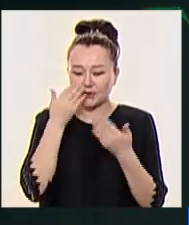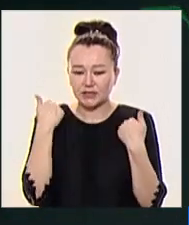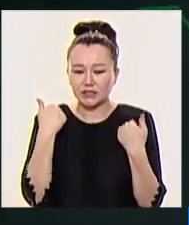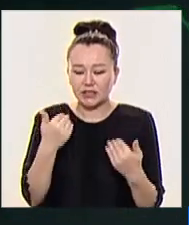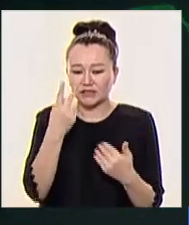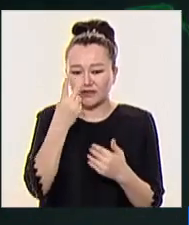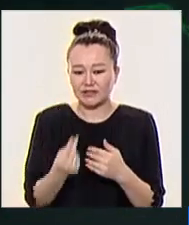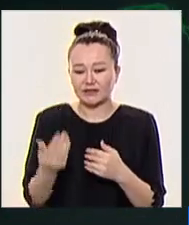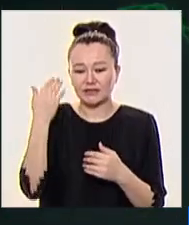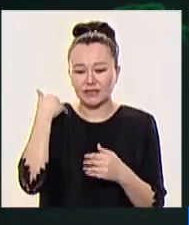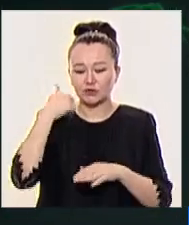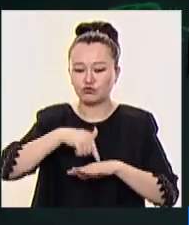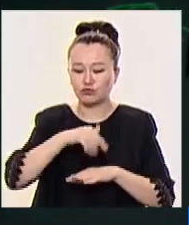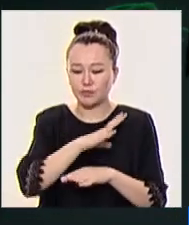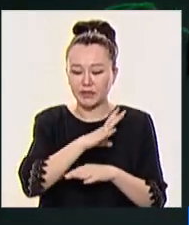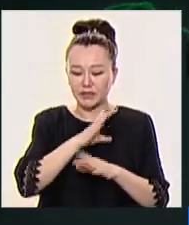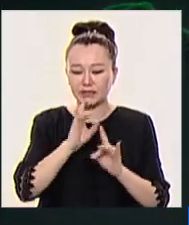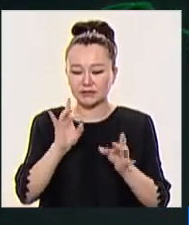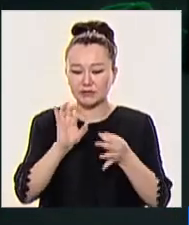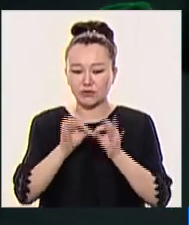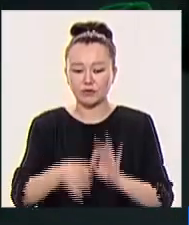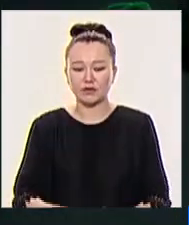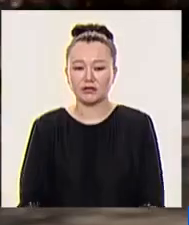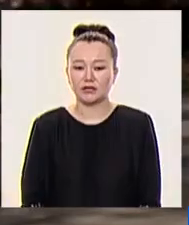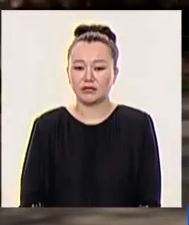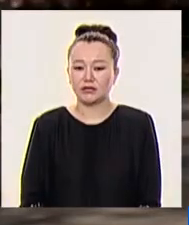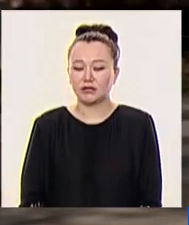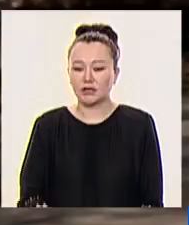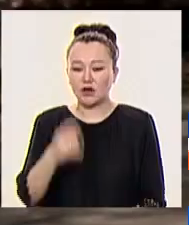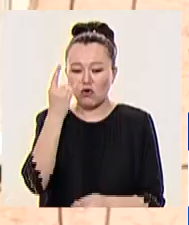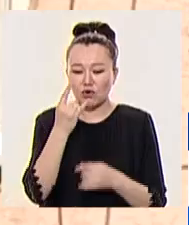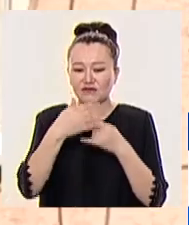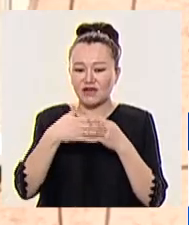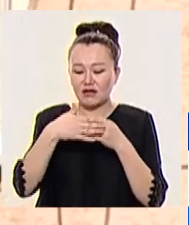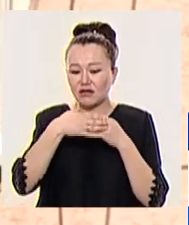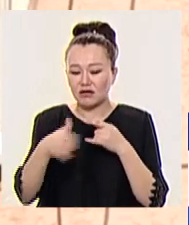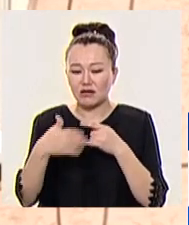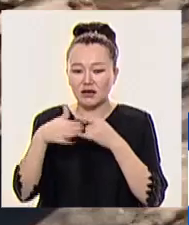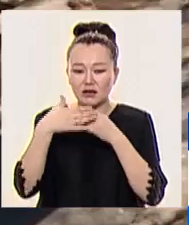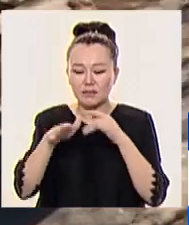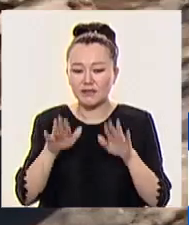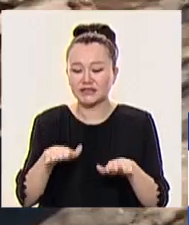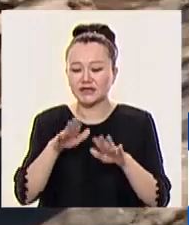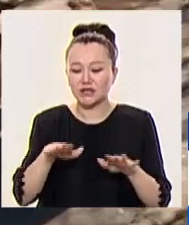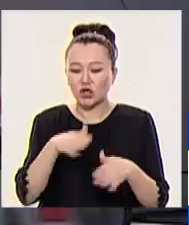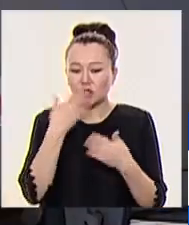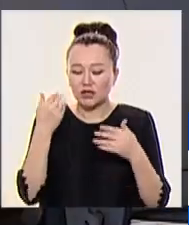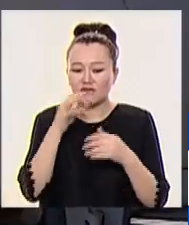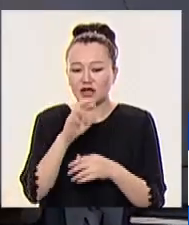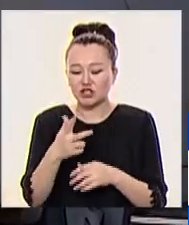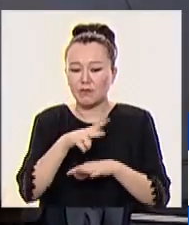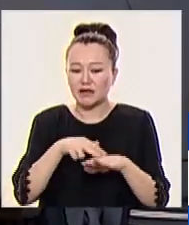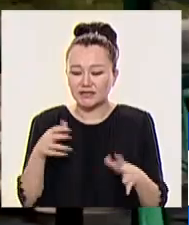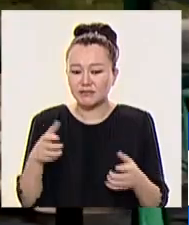еще 2 дня назад. Бахром Абдуллаев с подробностями. Окна и двери школы нараспашку, вместо детей врачи скорой помощи,